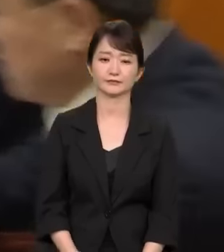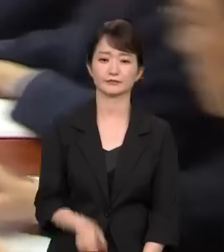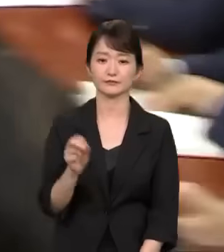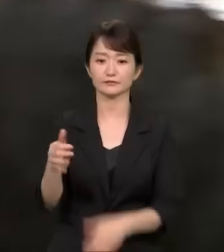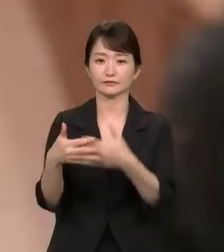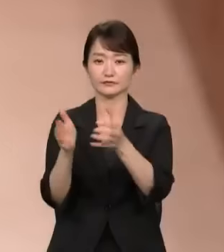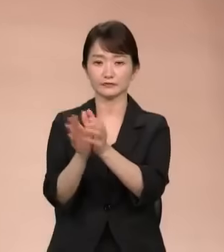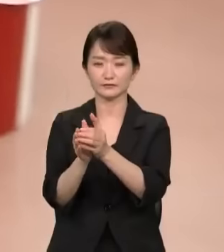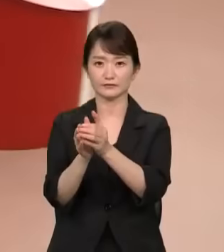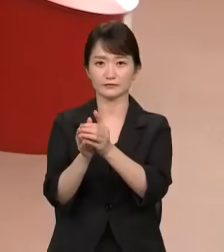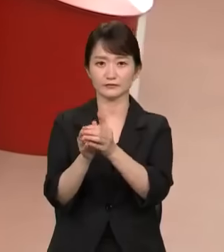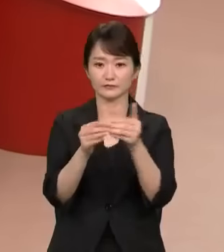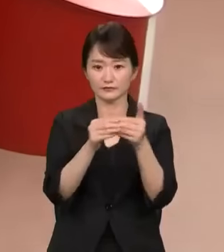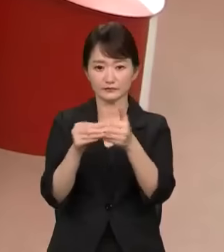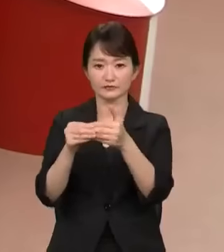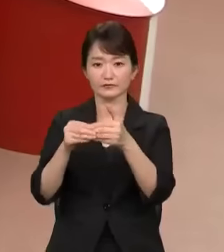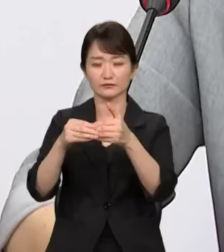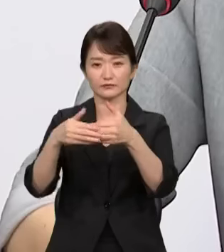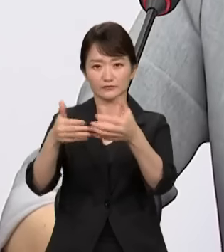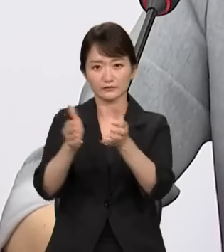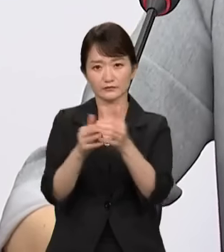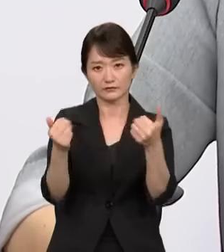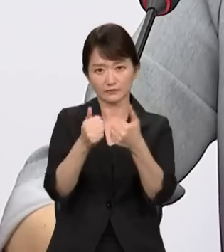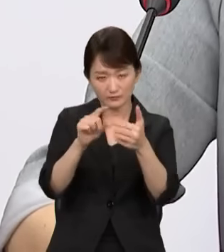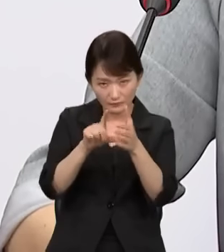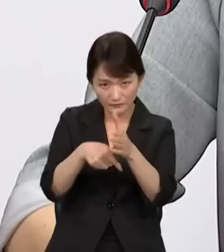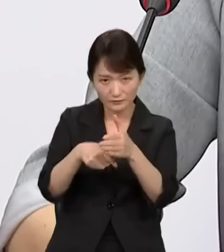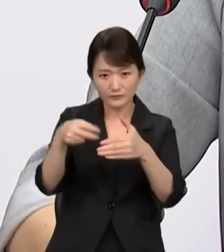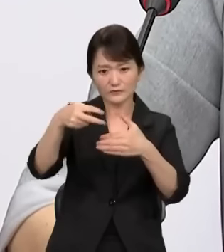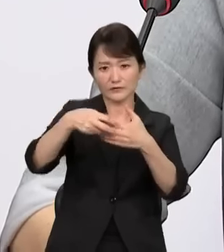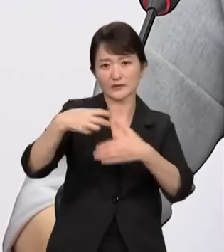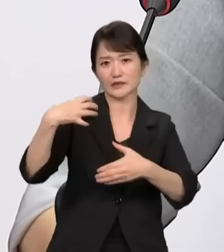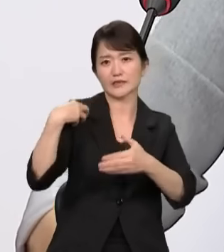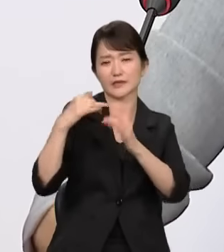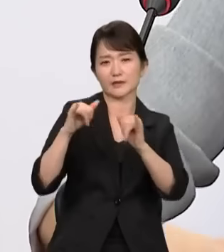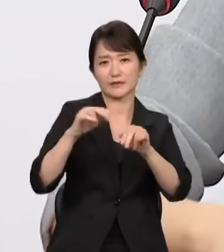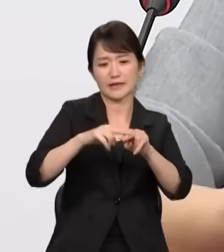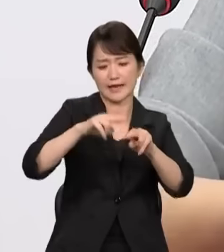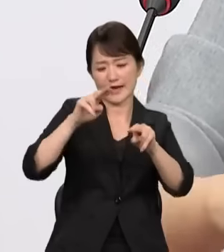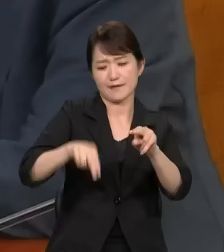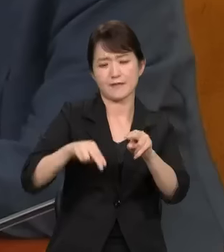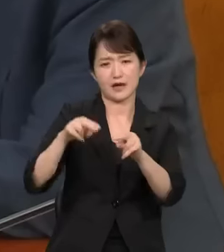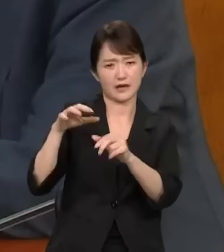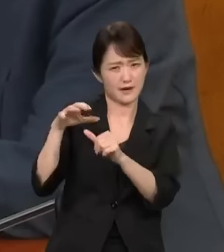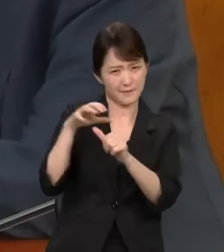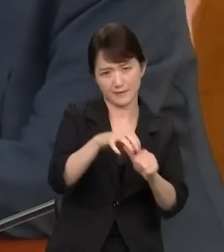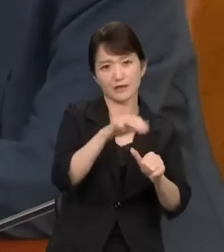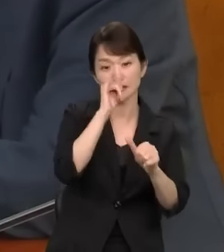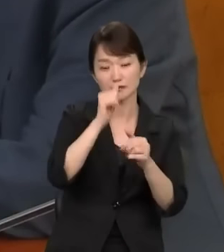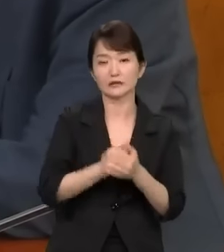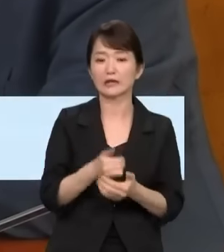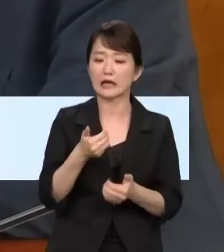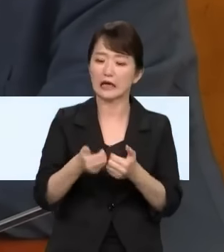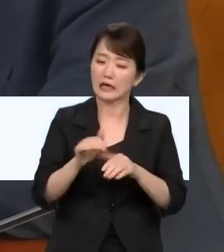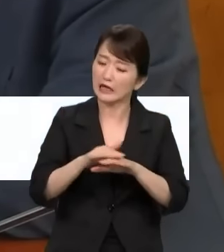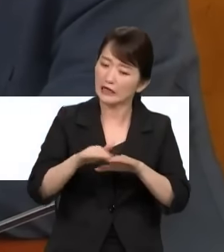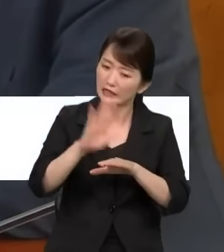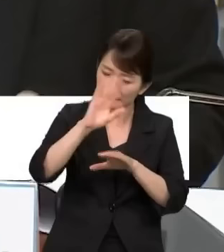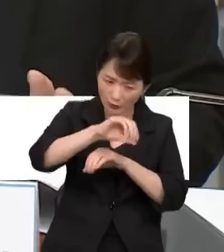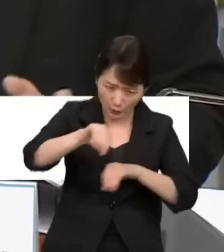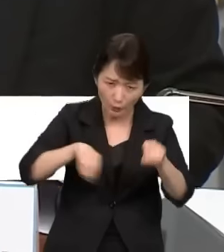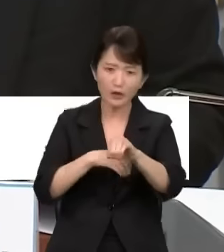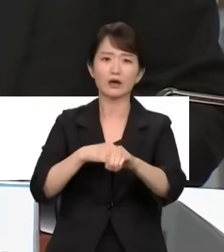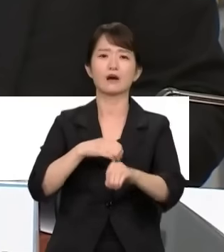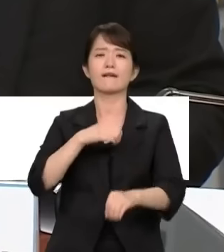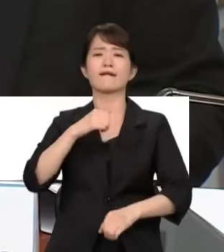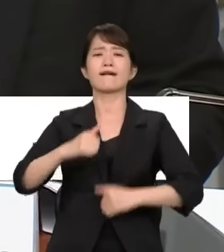여당 지도부 회의에서 의료대란과 관련 정부 책임자의 거취를 압박하는 목소리가 나왔습니다. 갈등 해결은커녕 오히려 분노를